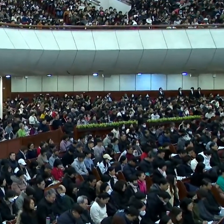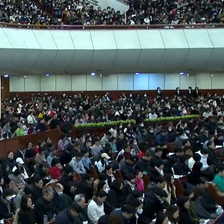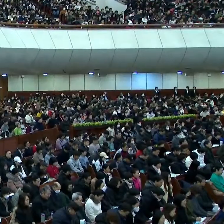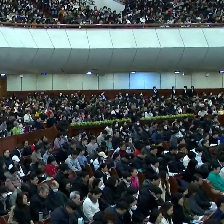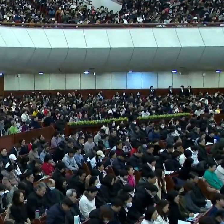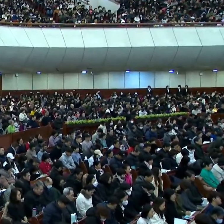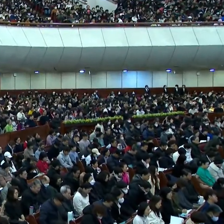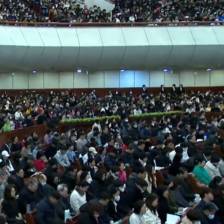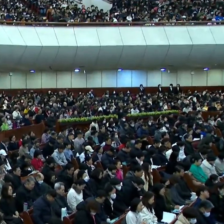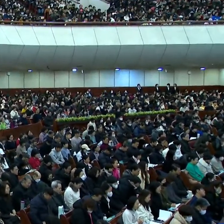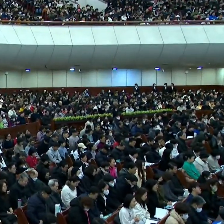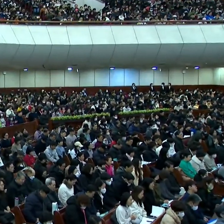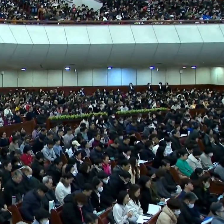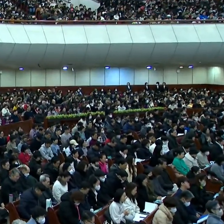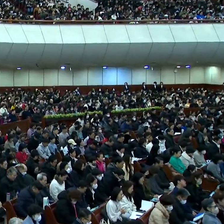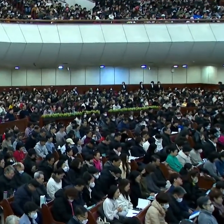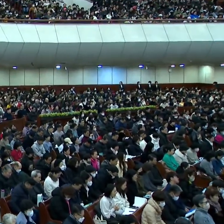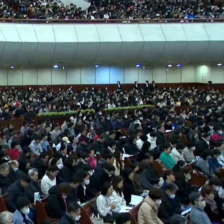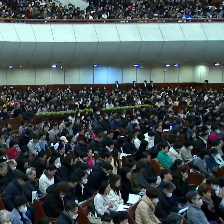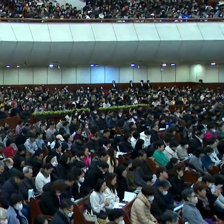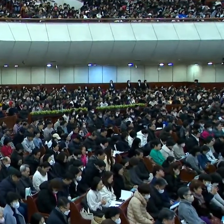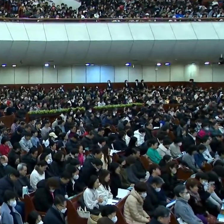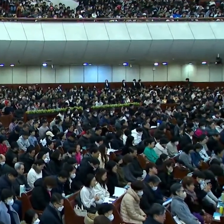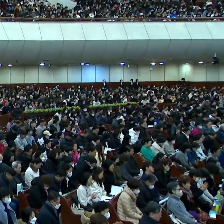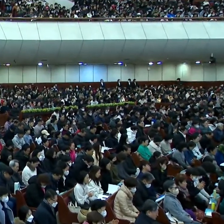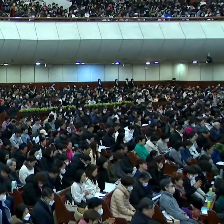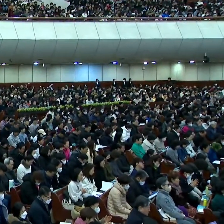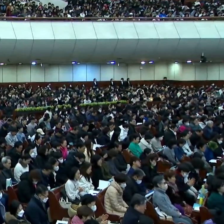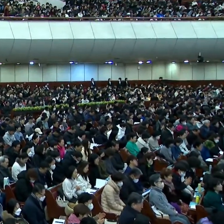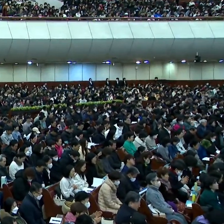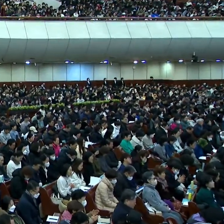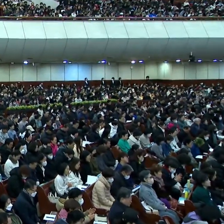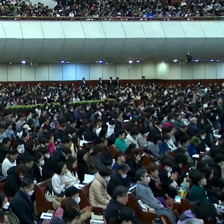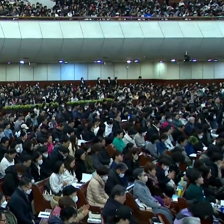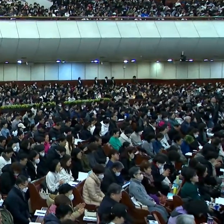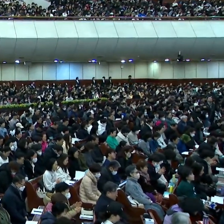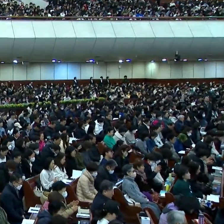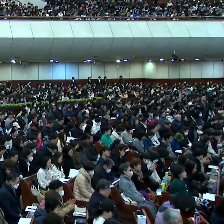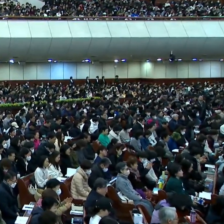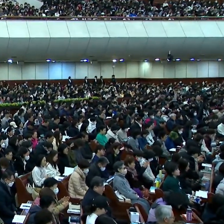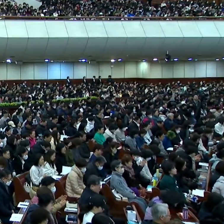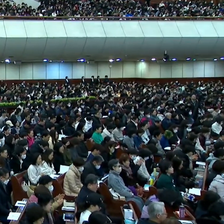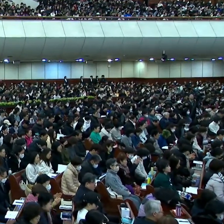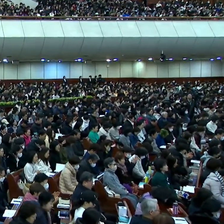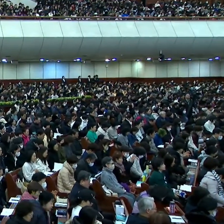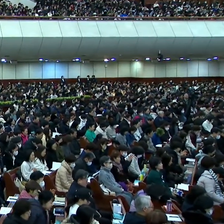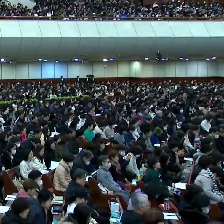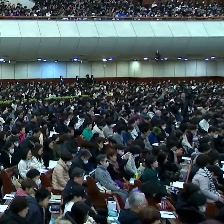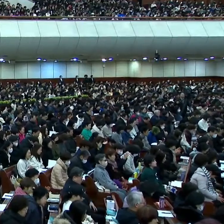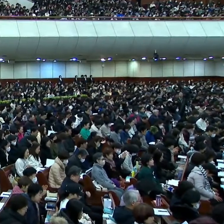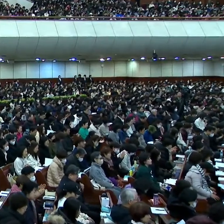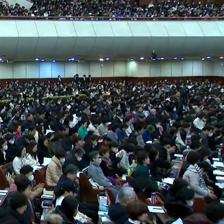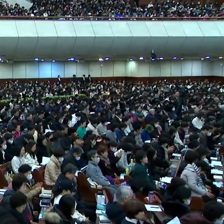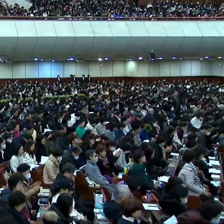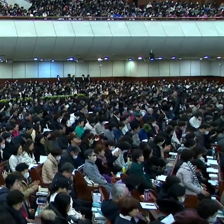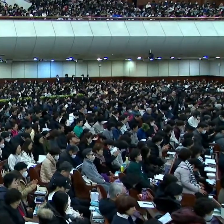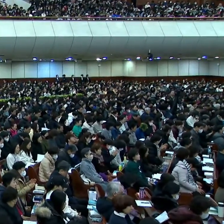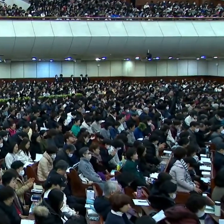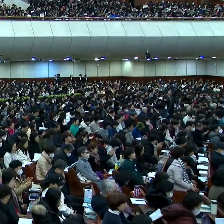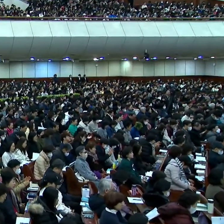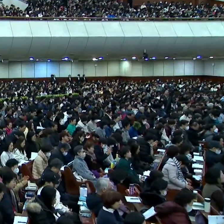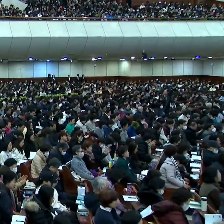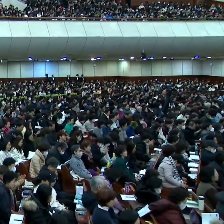주시옵소서. 그 충격하시는 하나님의 은혜가 오늘도 우리를 쫓아오사 하나님 은혜로 말미암아 충만케